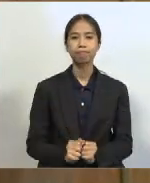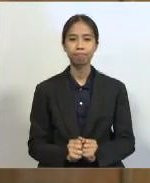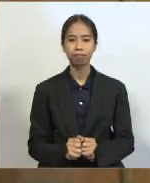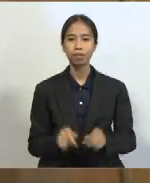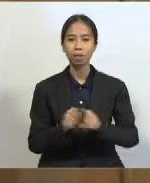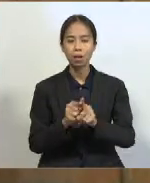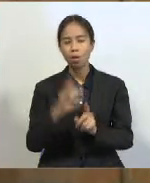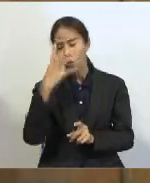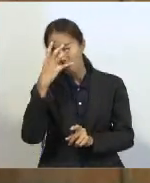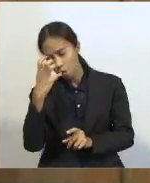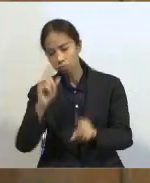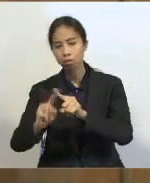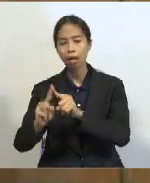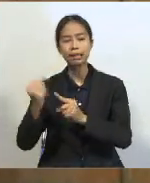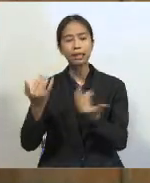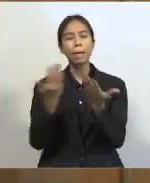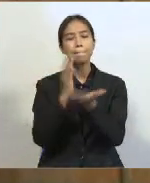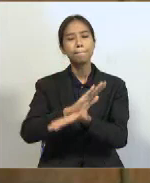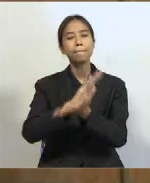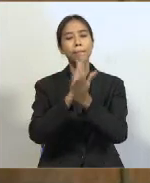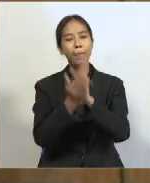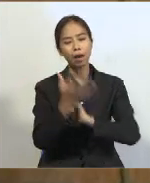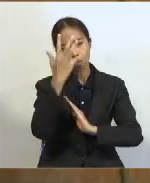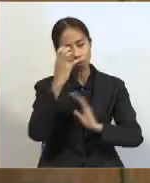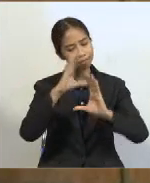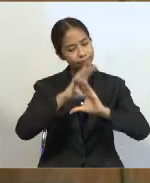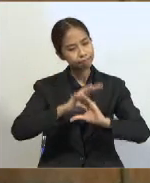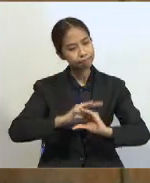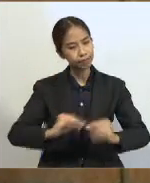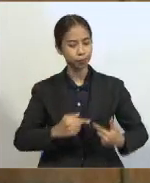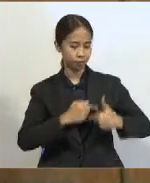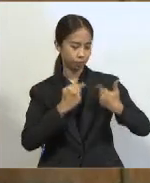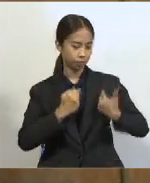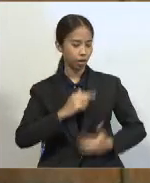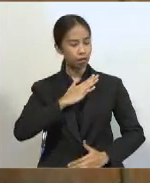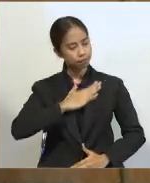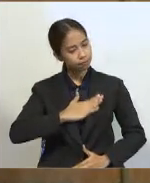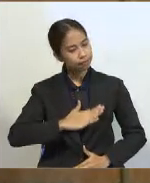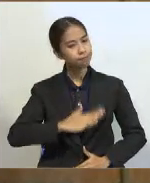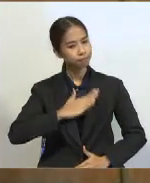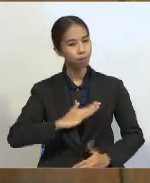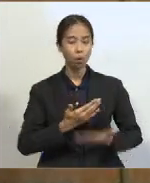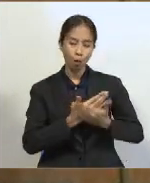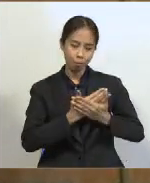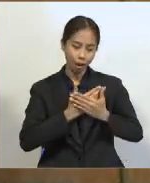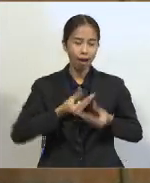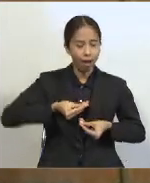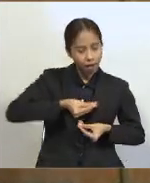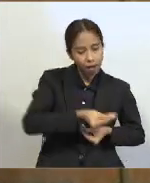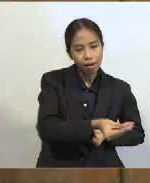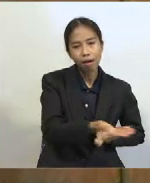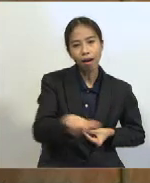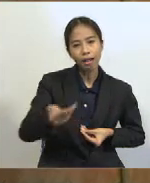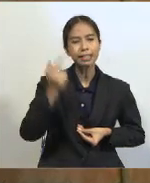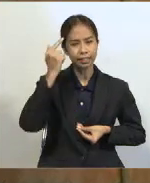ถือโทษโกรธกันอะไรอย่างเงี้ยปั๊มคิดว่าถ้าเกิดว่าเราแบบทำใจให้เย็นลงแล้วก็มอบความรักให้แก่กันและกันเนี่ยน่าจะท